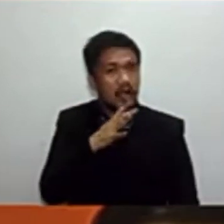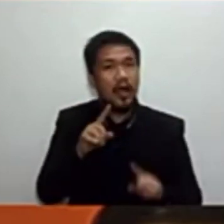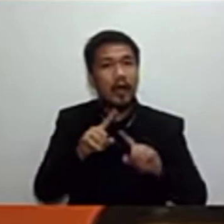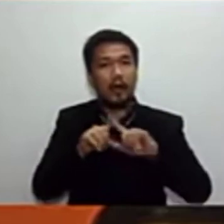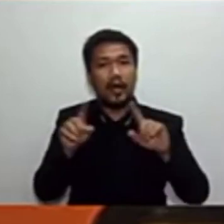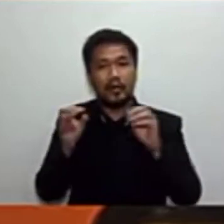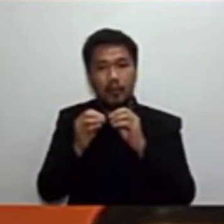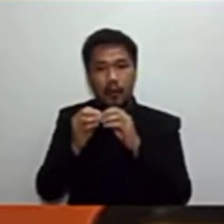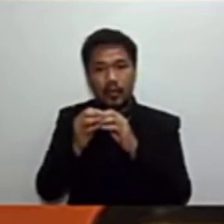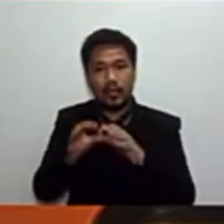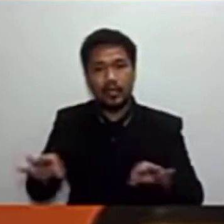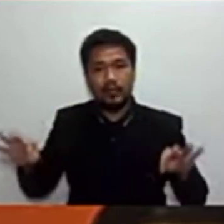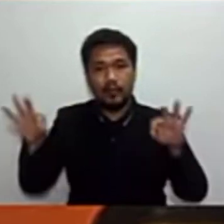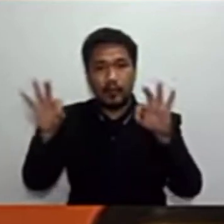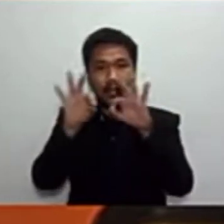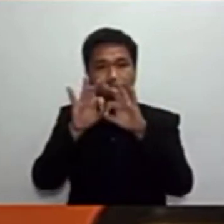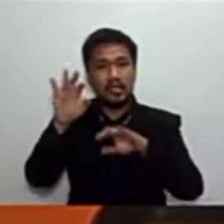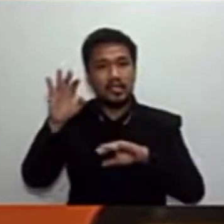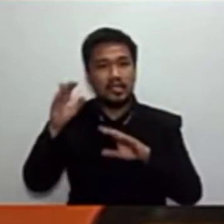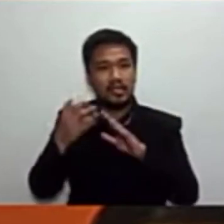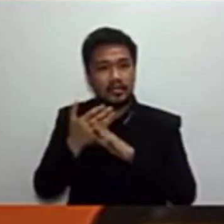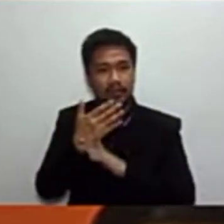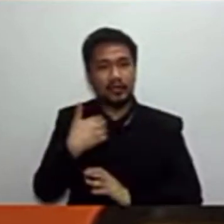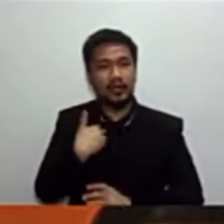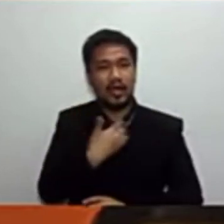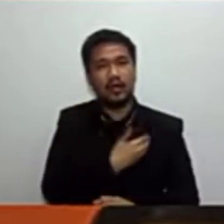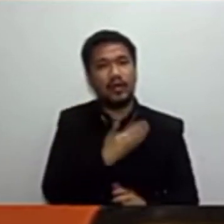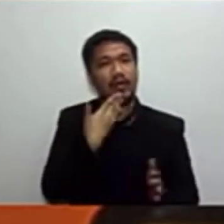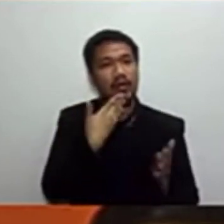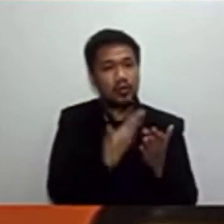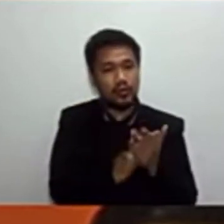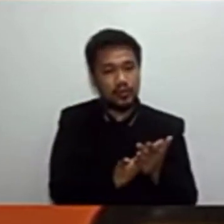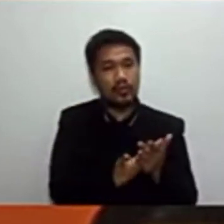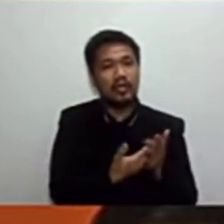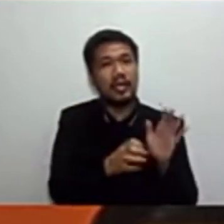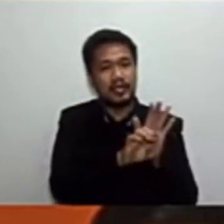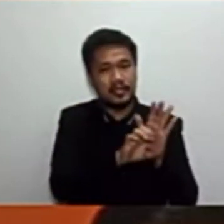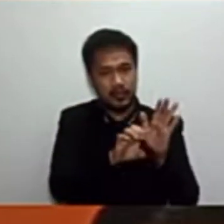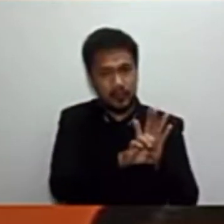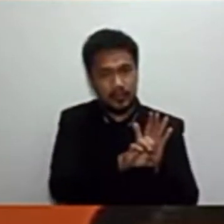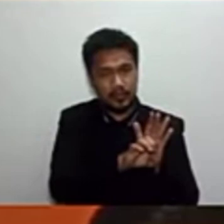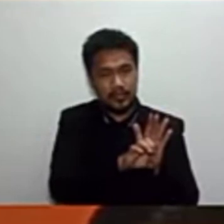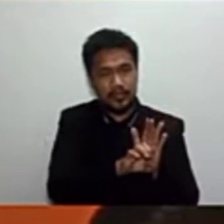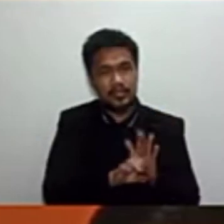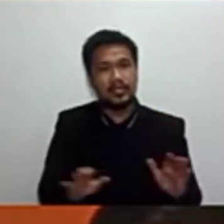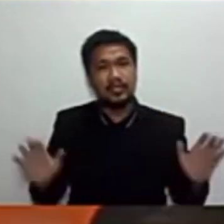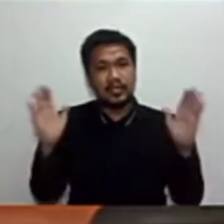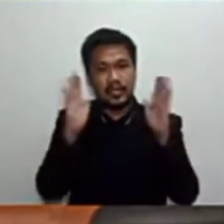sa ating mabubuting gawa. Amen.